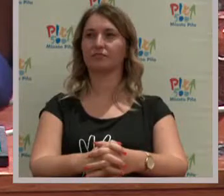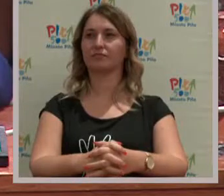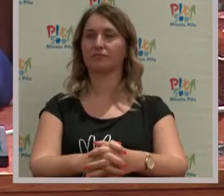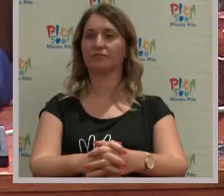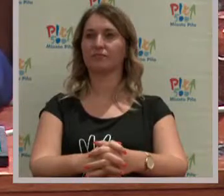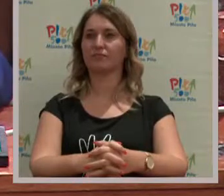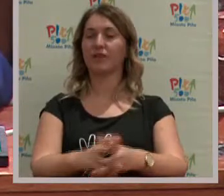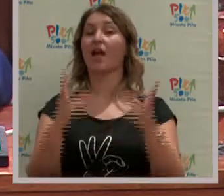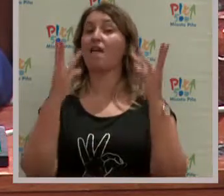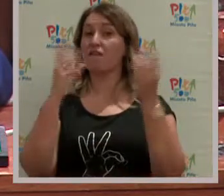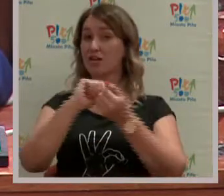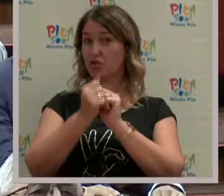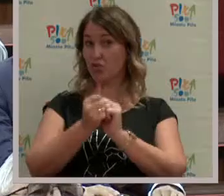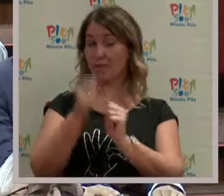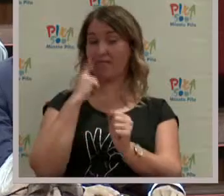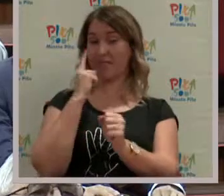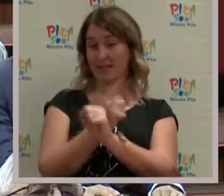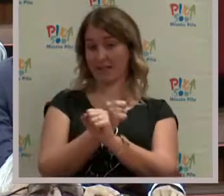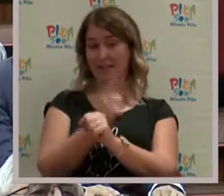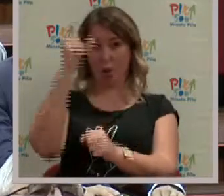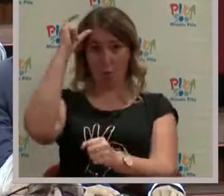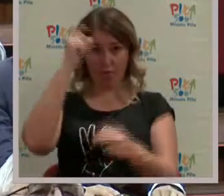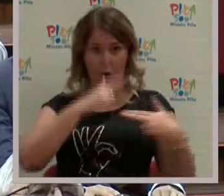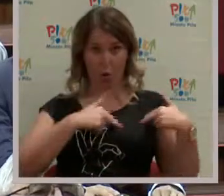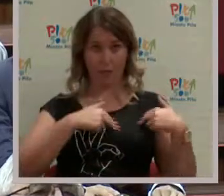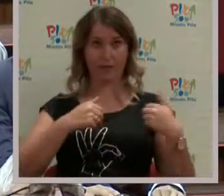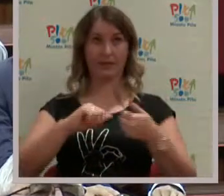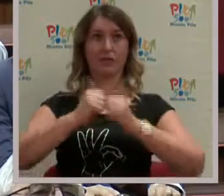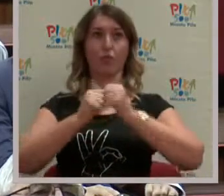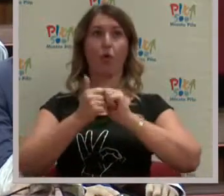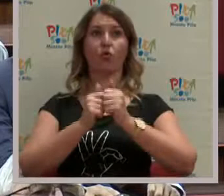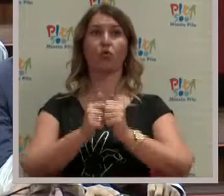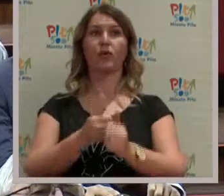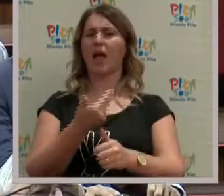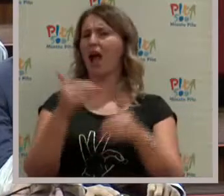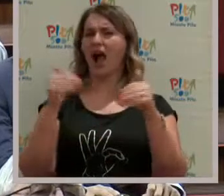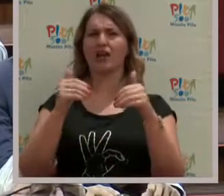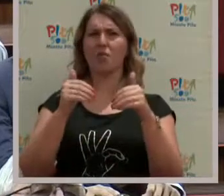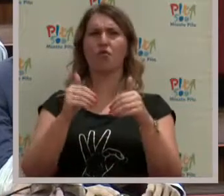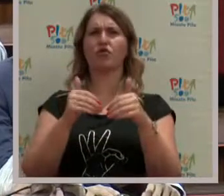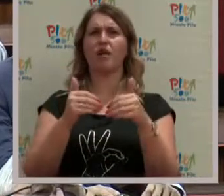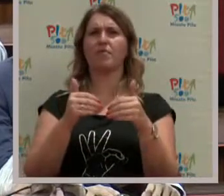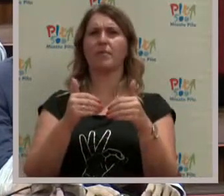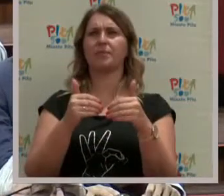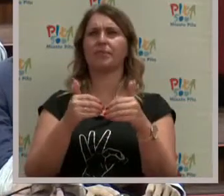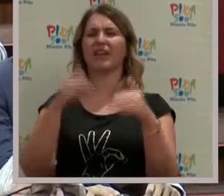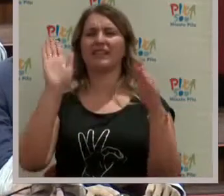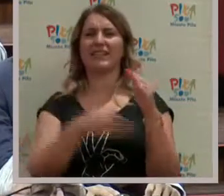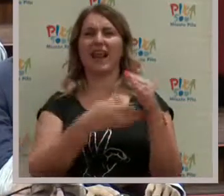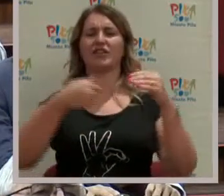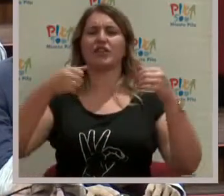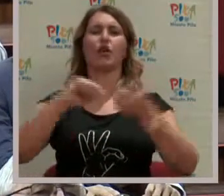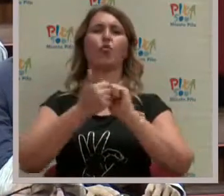rozsądne decyzje Głównej Komisji Sportu Rzutowego że nie możemy stracić sympatyków Sportu jesteśmy za tym